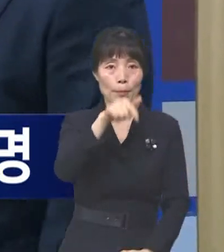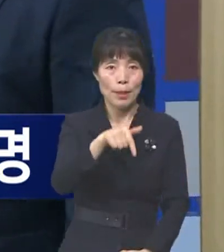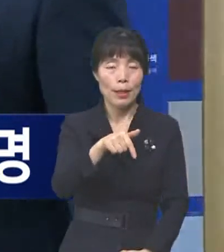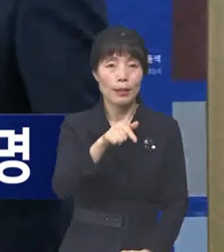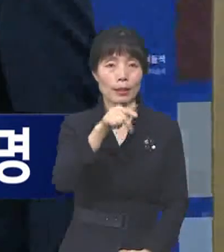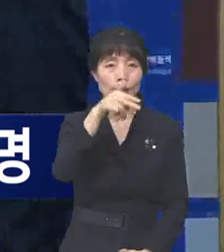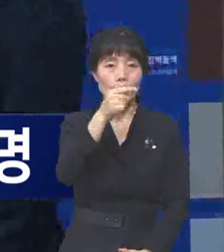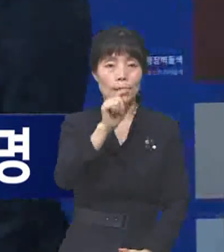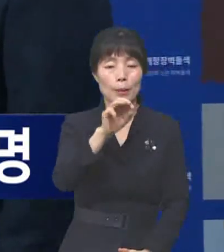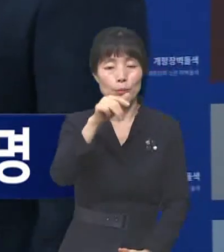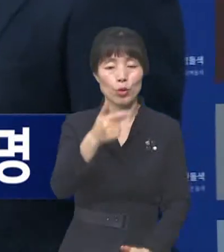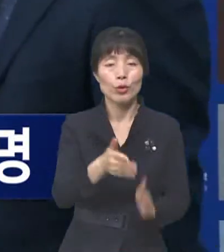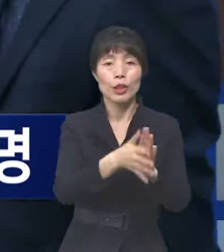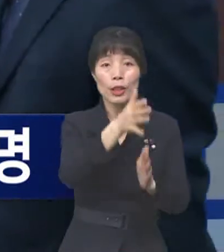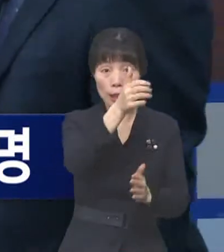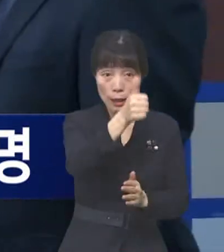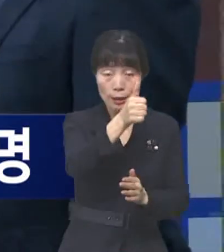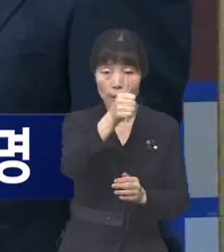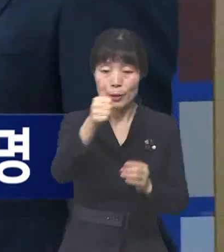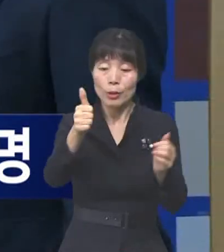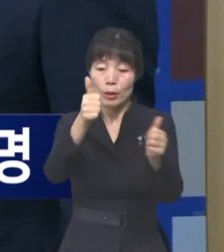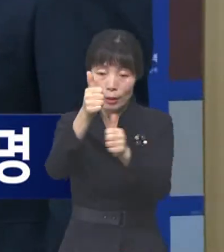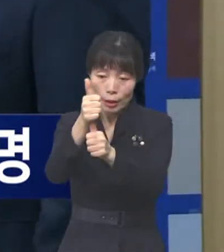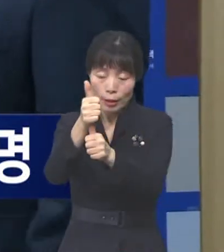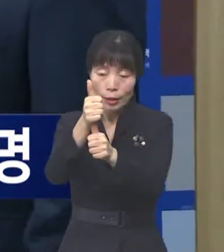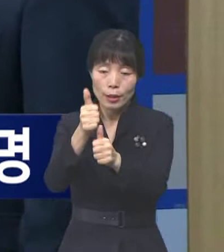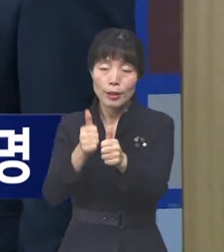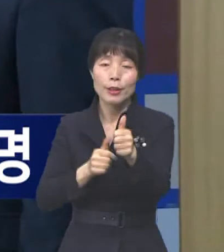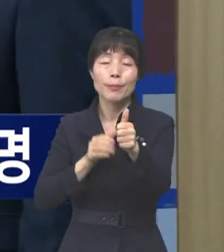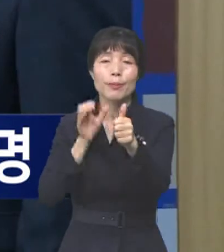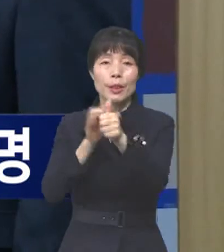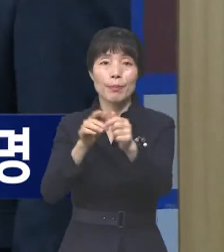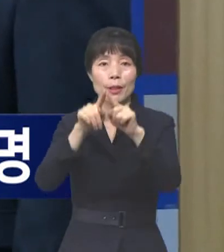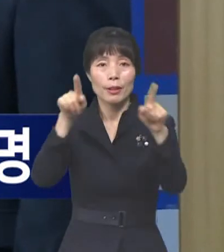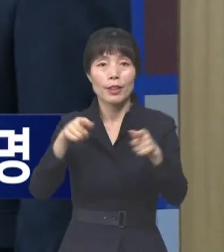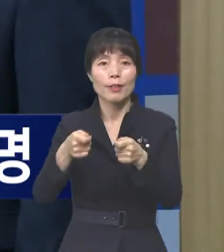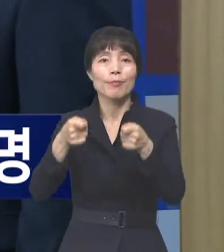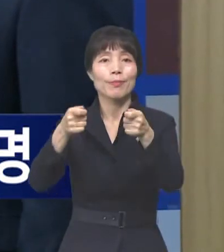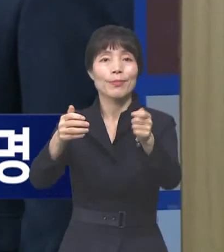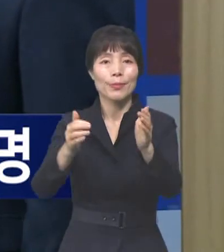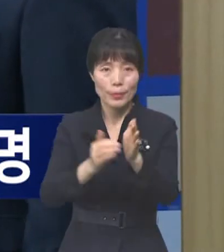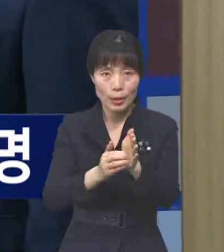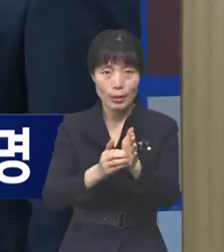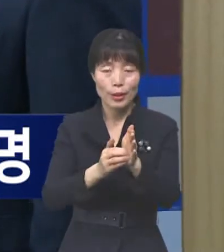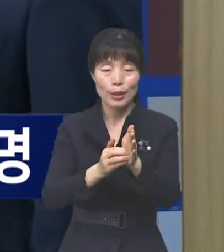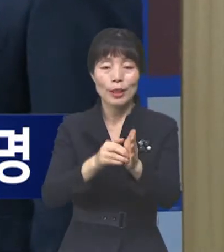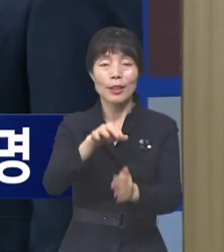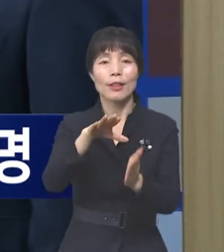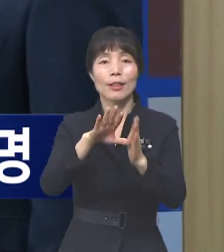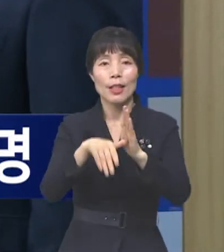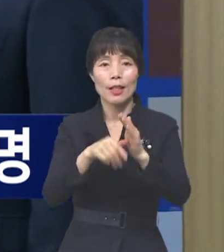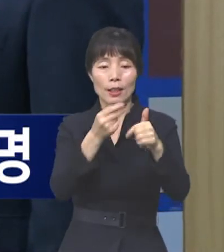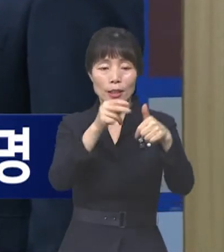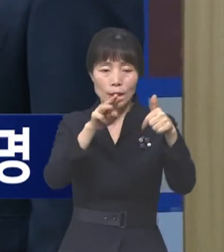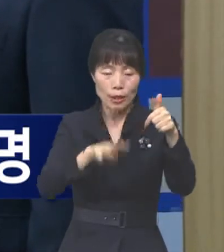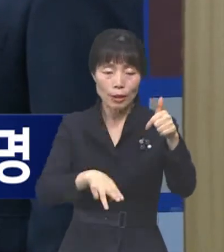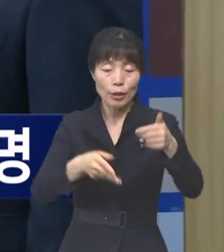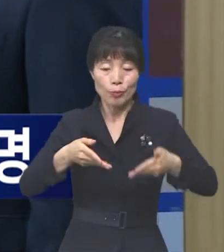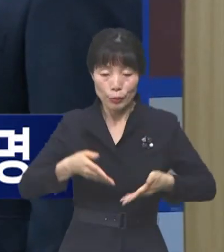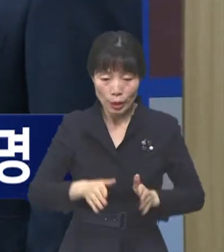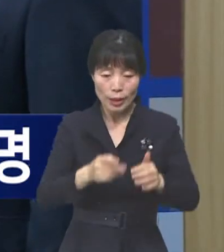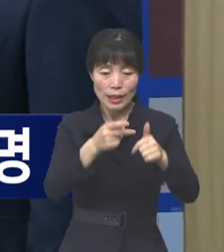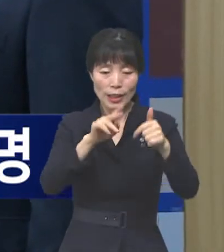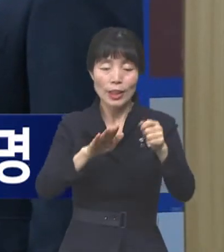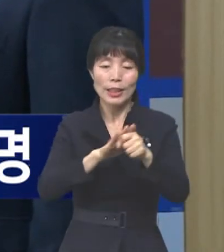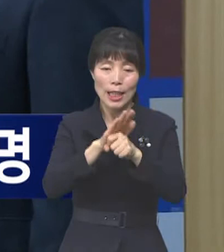인천시장은 지난달 30일 박 부시장에게 임명장을 수여했습니다. 박 부시장은 기자들과 만난 자리에서 인천 출신으로 인천에